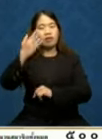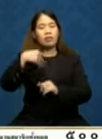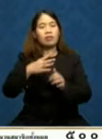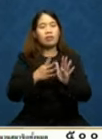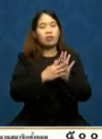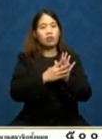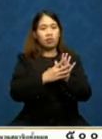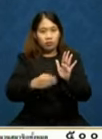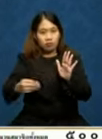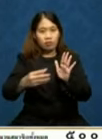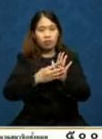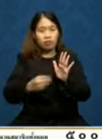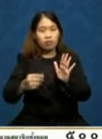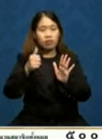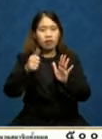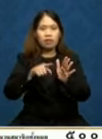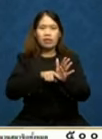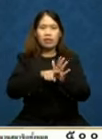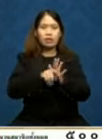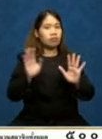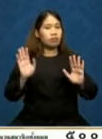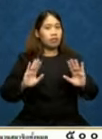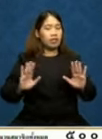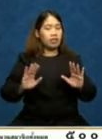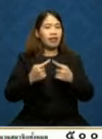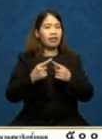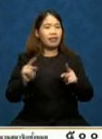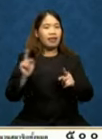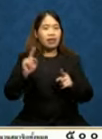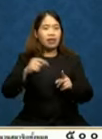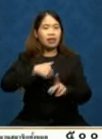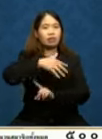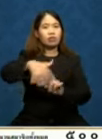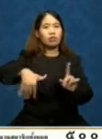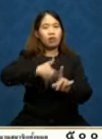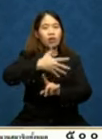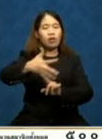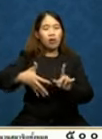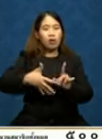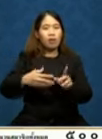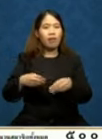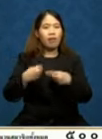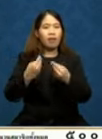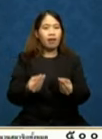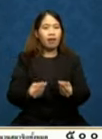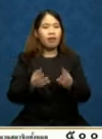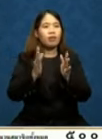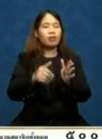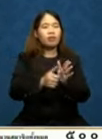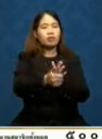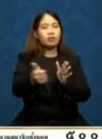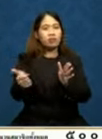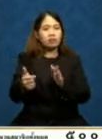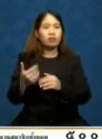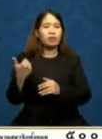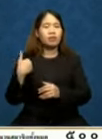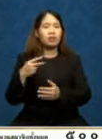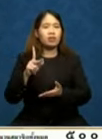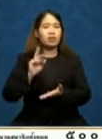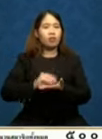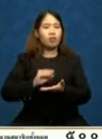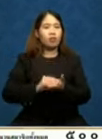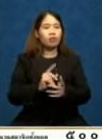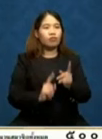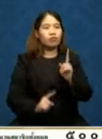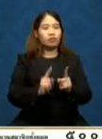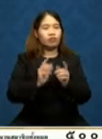ยแต่ไม่ใช่ทางเชื้อโรคแต่เป็นผ่านการสร้างสิ่งแวดล้อมให้กับคนรอบข้างครับมีสถิติว่าผู้ดู